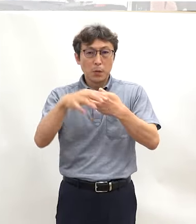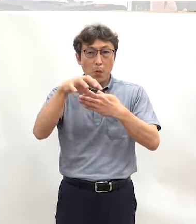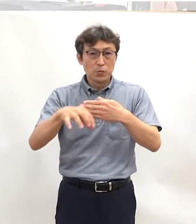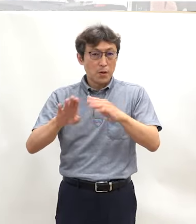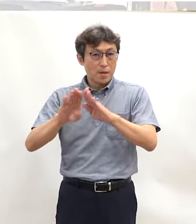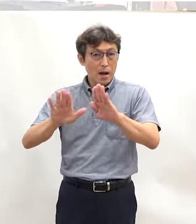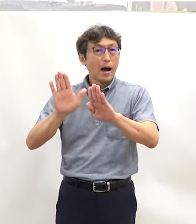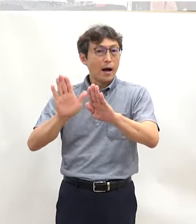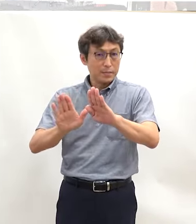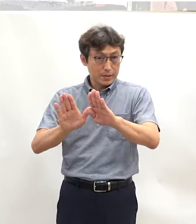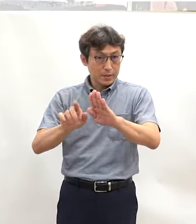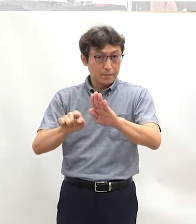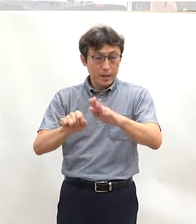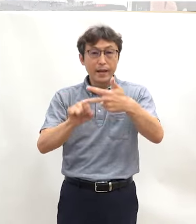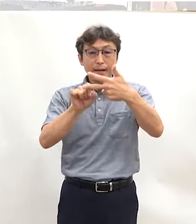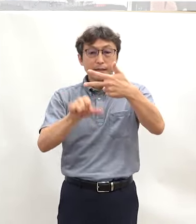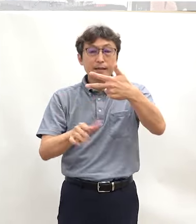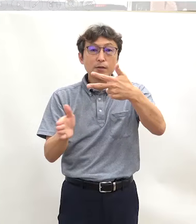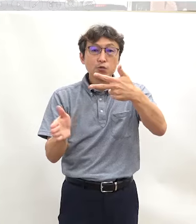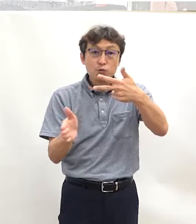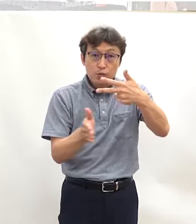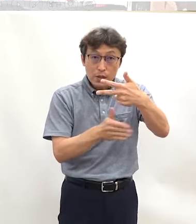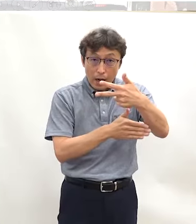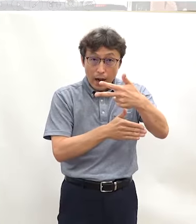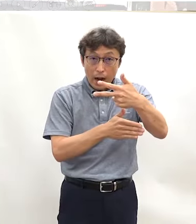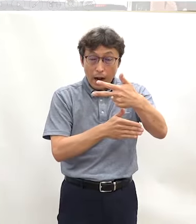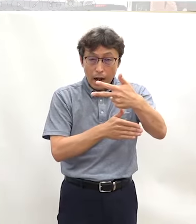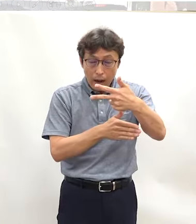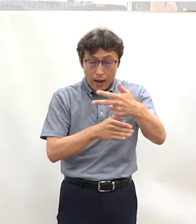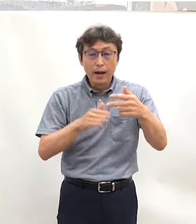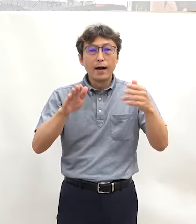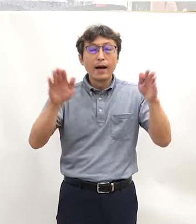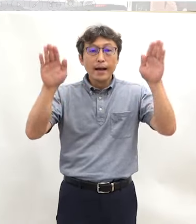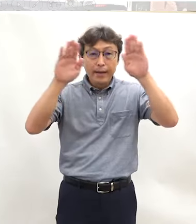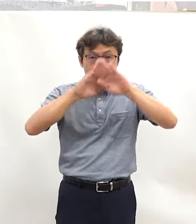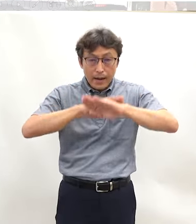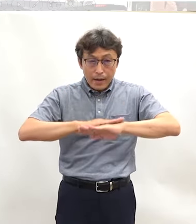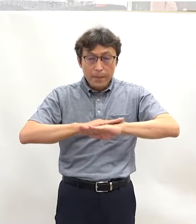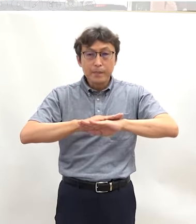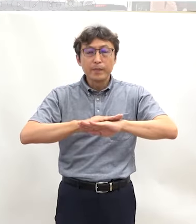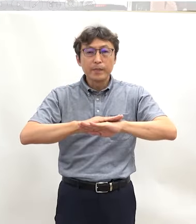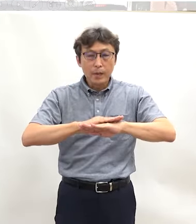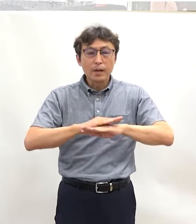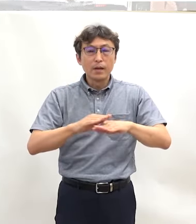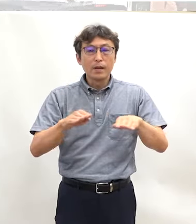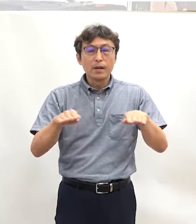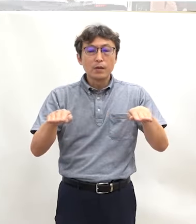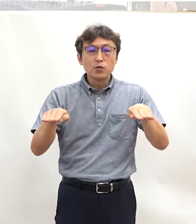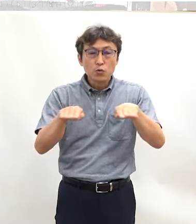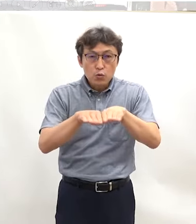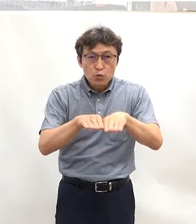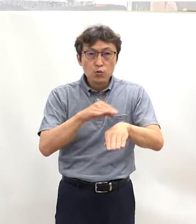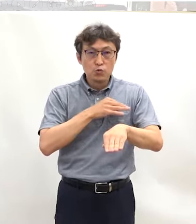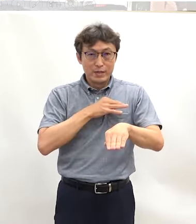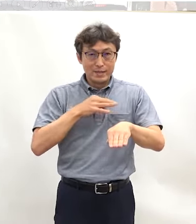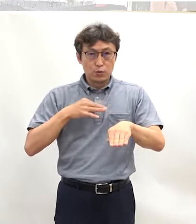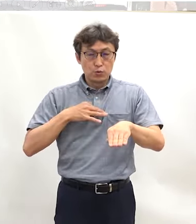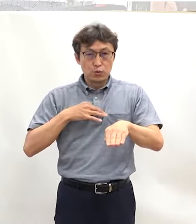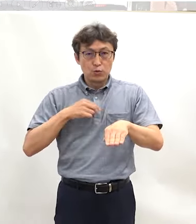月から夜間休日急病センターという形で、模様替えをいたしました。まあ、休日が入ったん